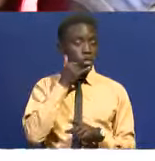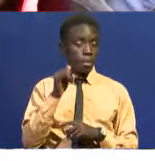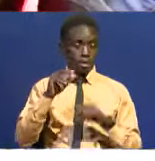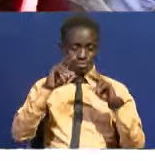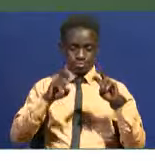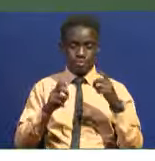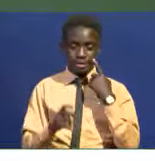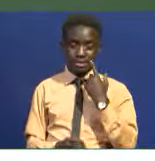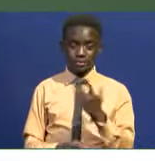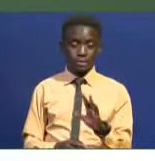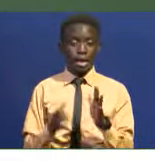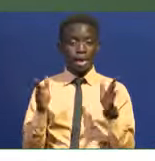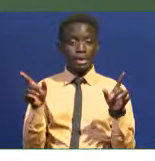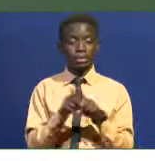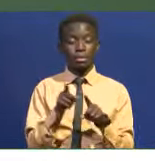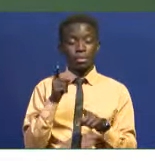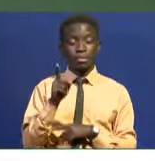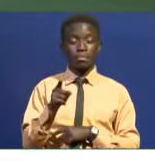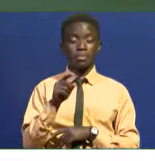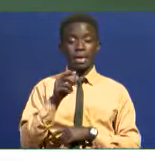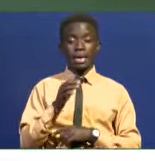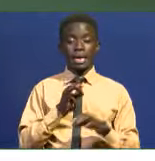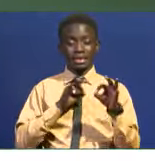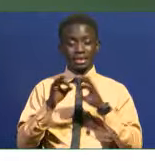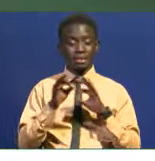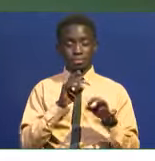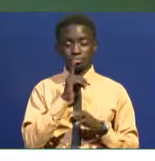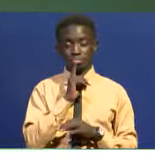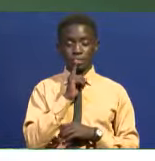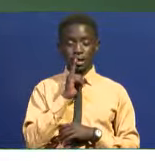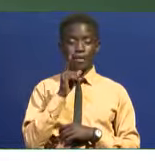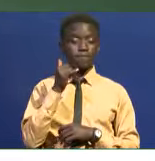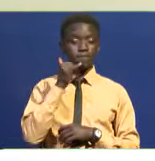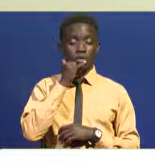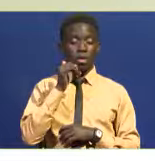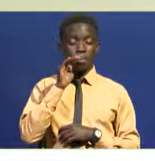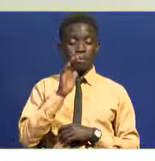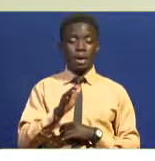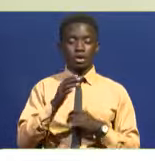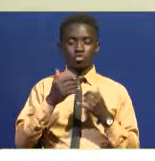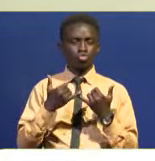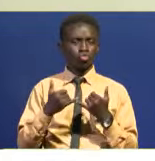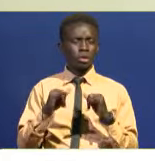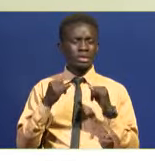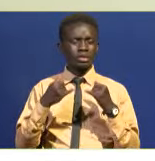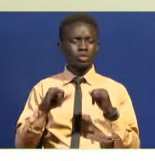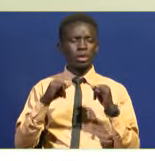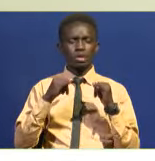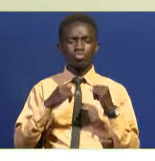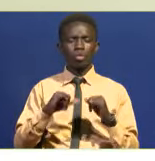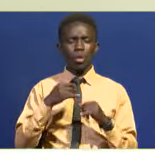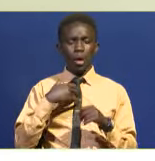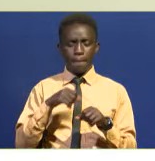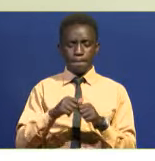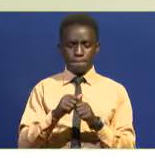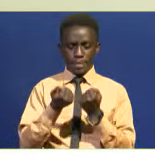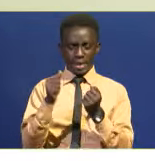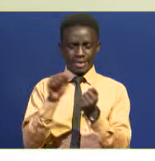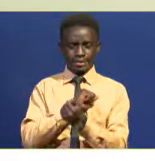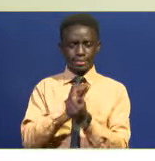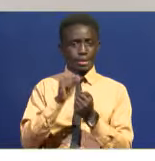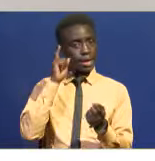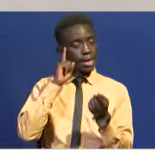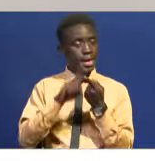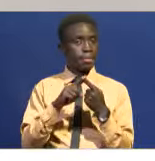Musembi alimweleza hakimu huyo kwamba simu ya Wamboi ilitwaliwa alipokuwa akijaribu kuivunja ili kuharibu